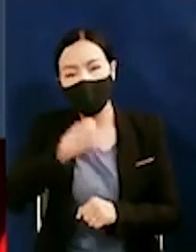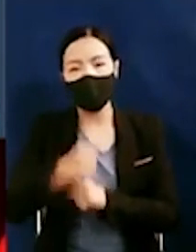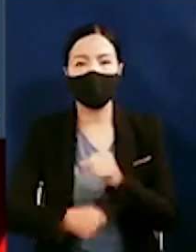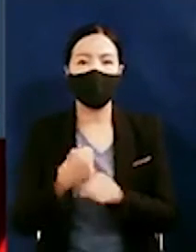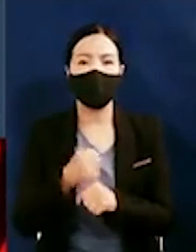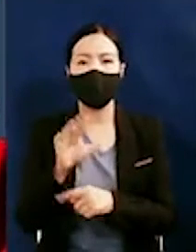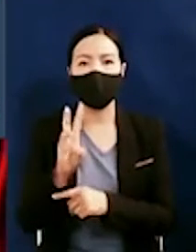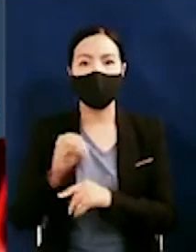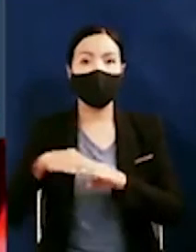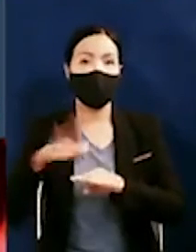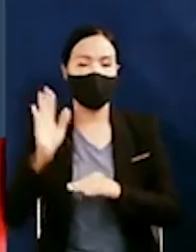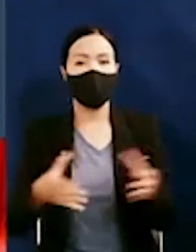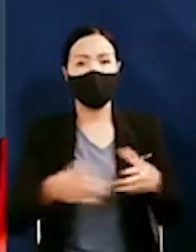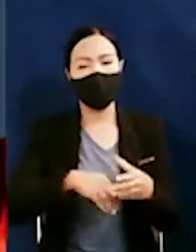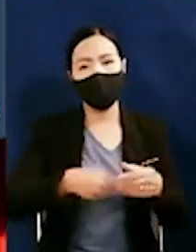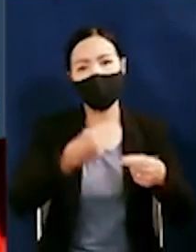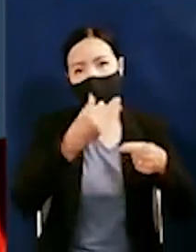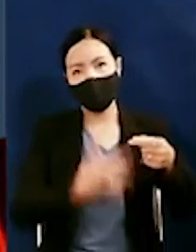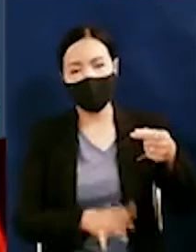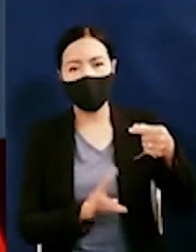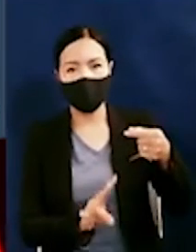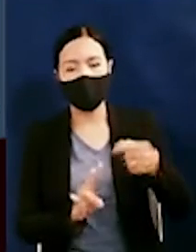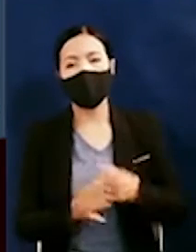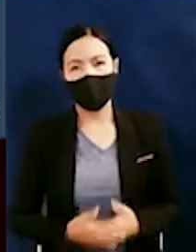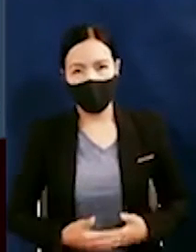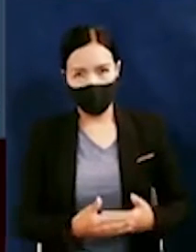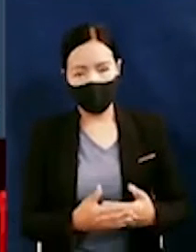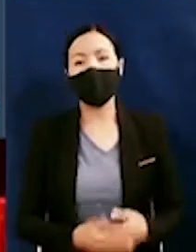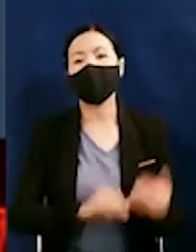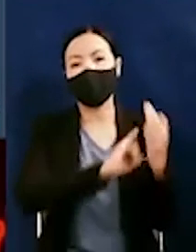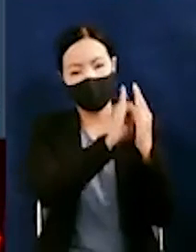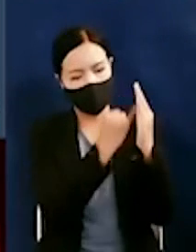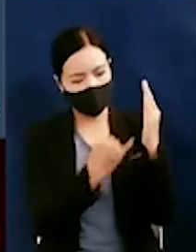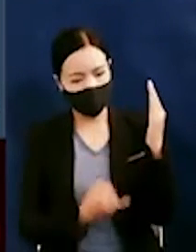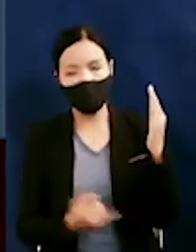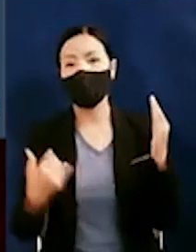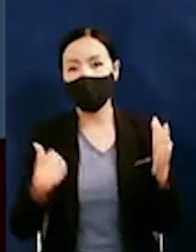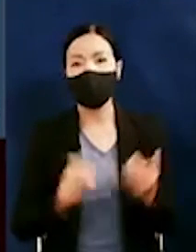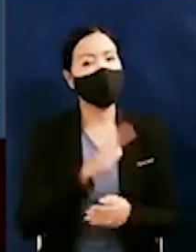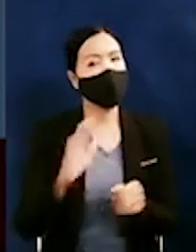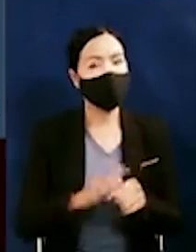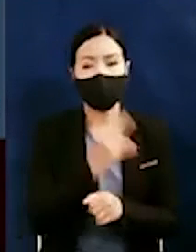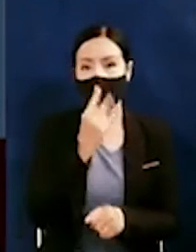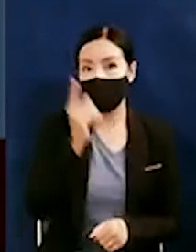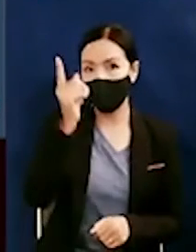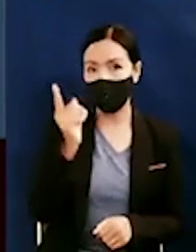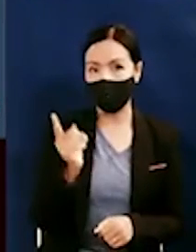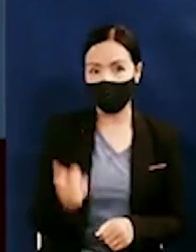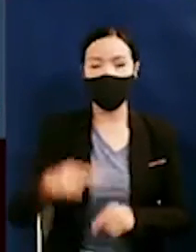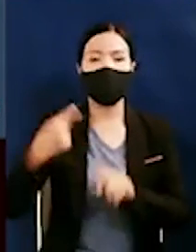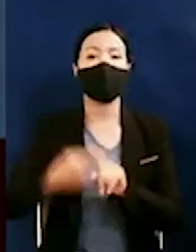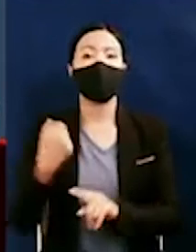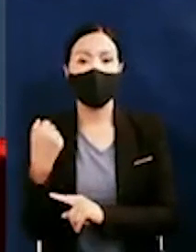เอ่อกลุ่มกลุ่มโรคเรื้อรังและหญิงตั้งครรภ์นะครับทุกจังหวัดเห็นมั้ยครับมันมีการสเต็ปไปทีละขั้นทีละขั้นส่วนเดือน